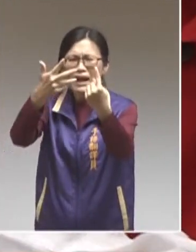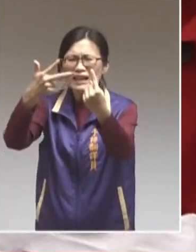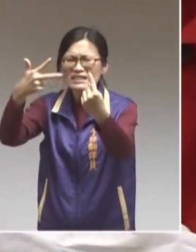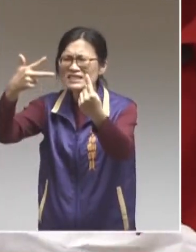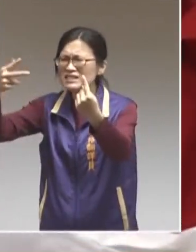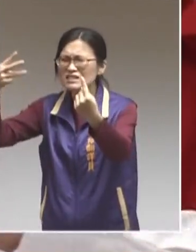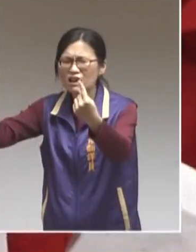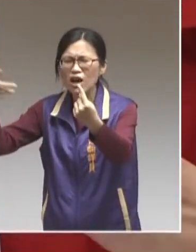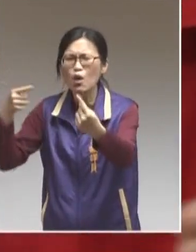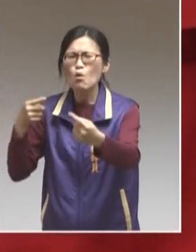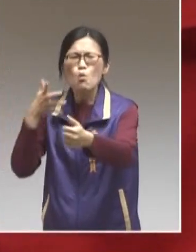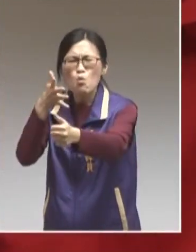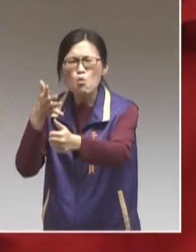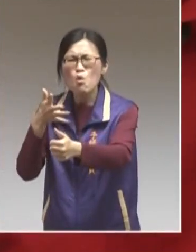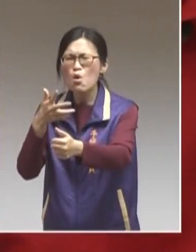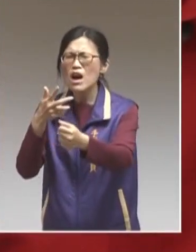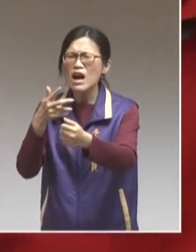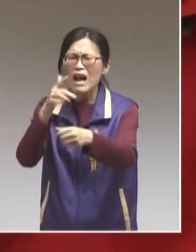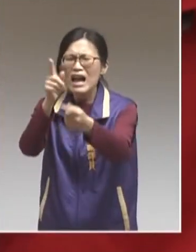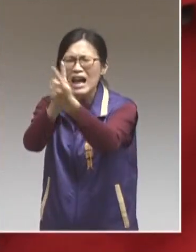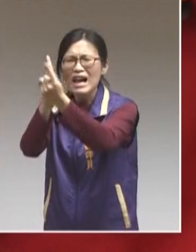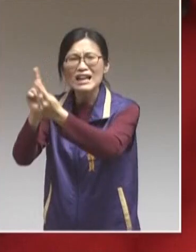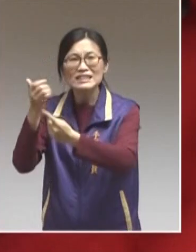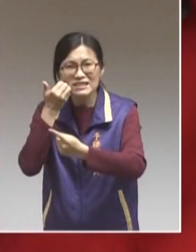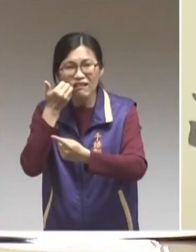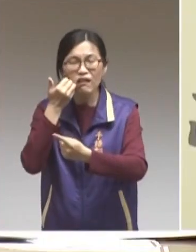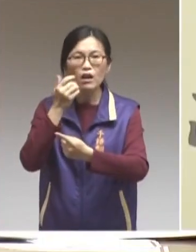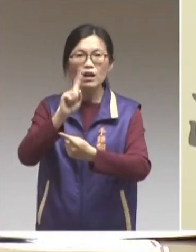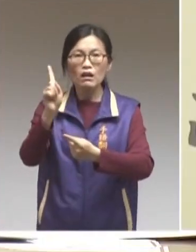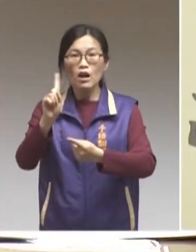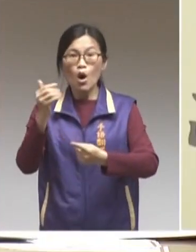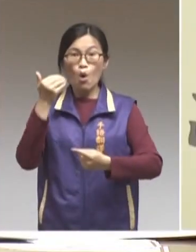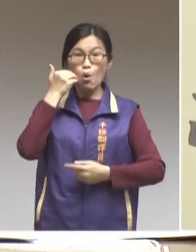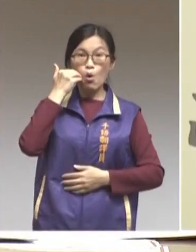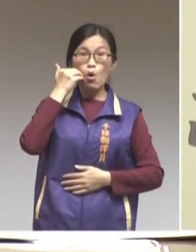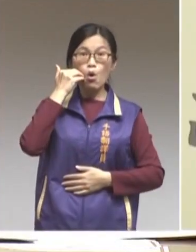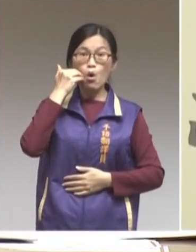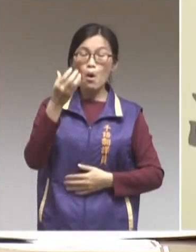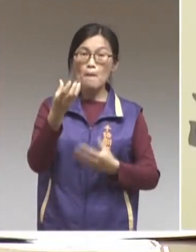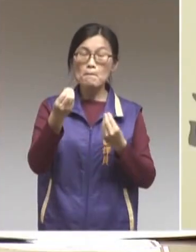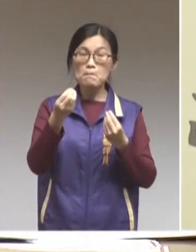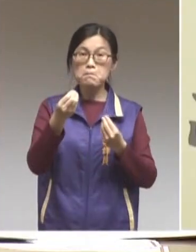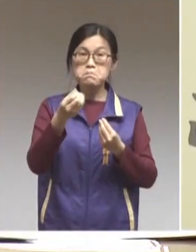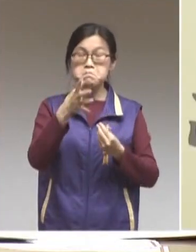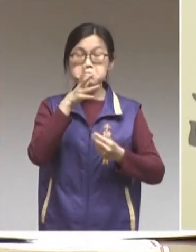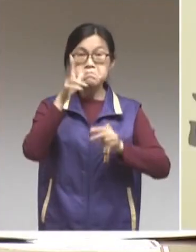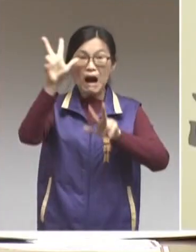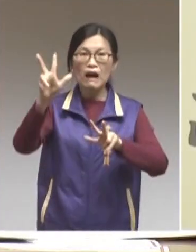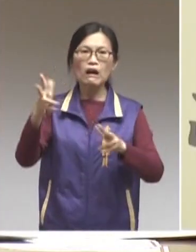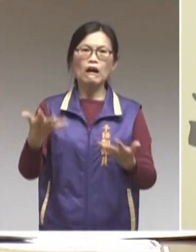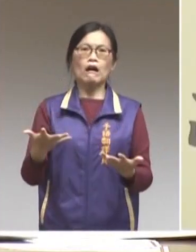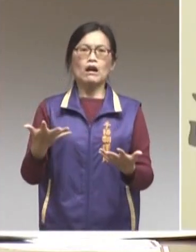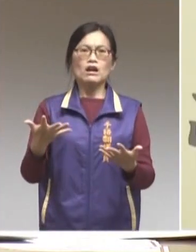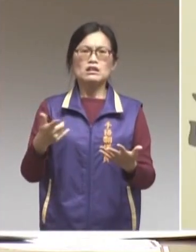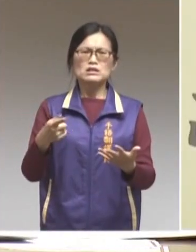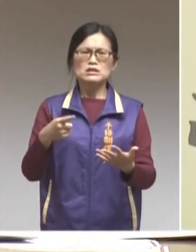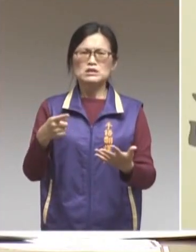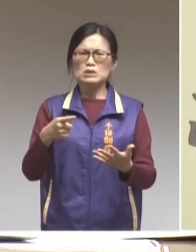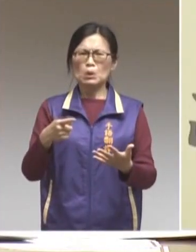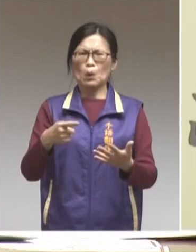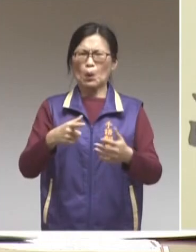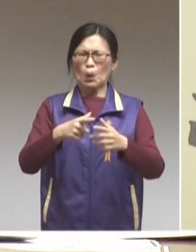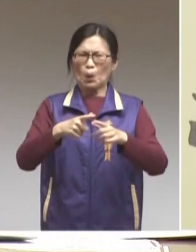这个接触的情况如何？好、哦，那假如没有这个如实陈述，那真的是会